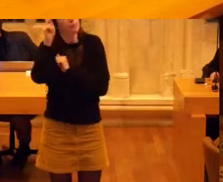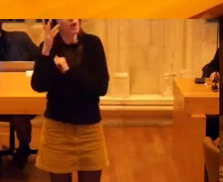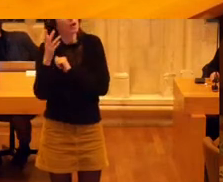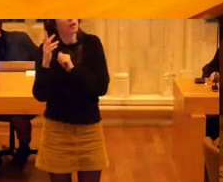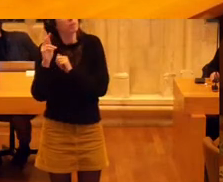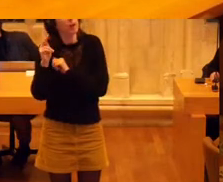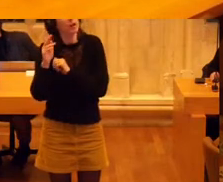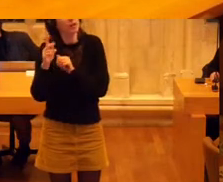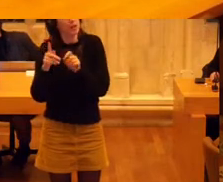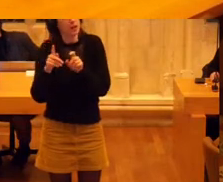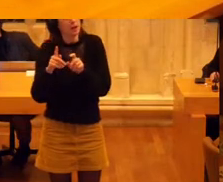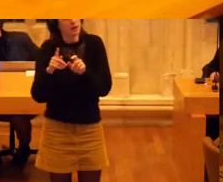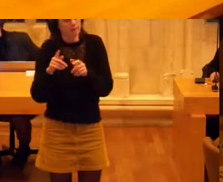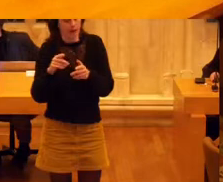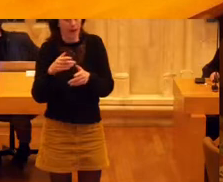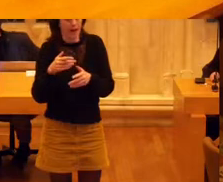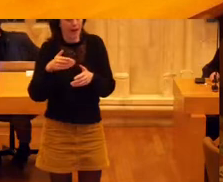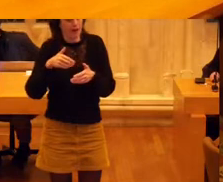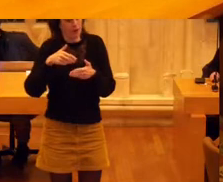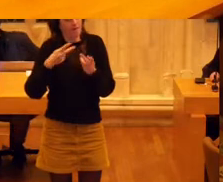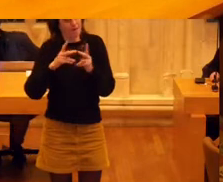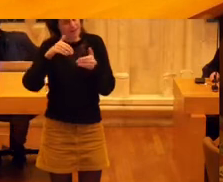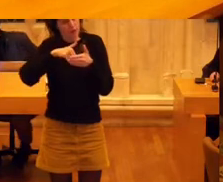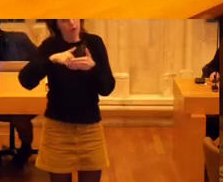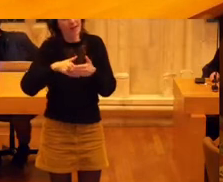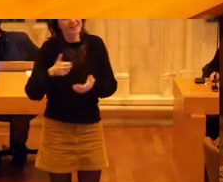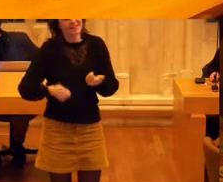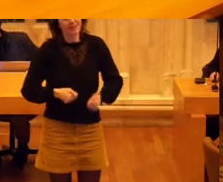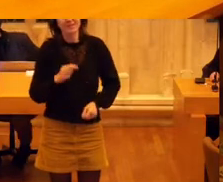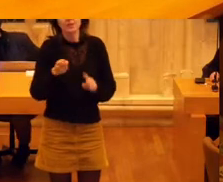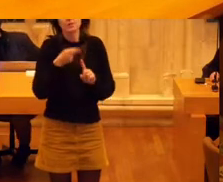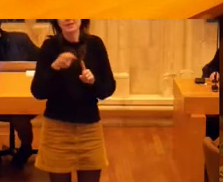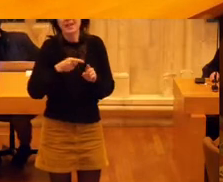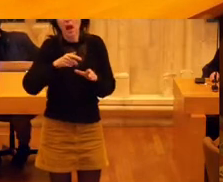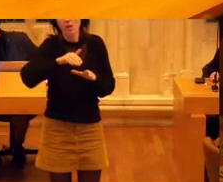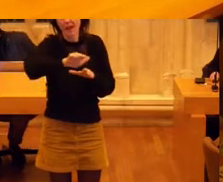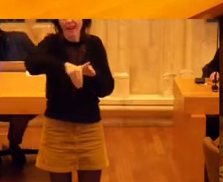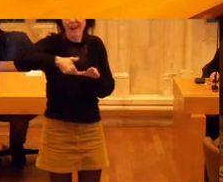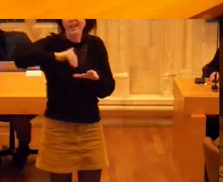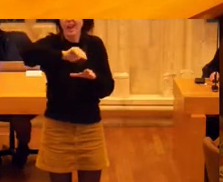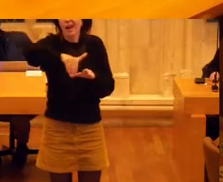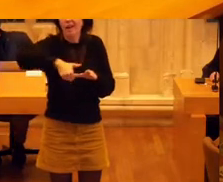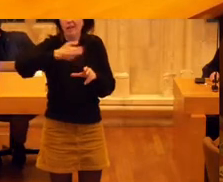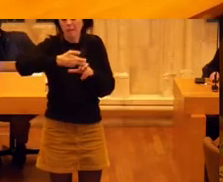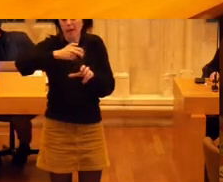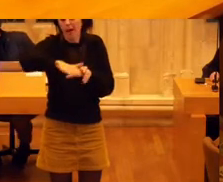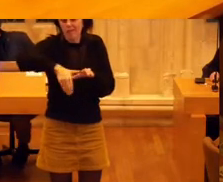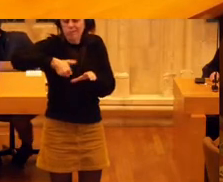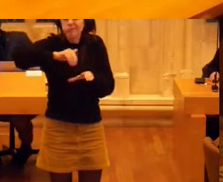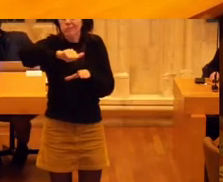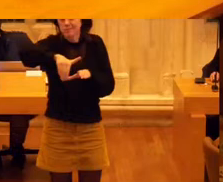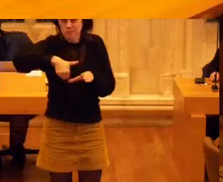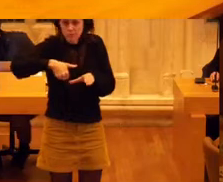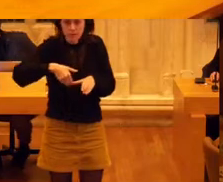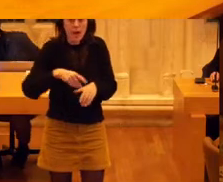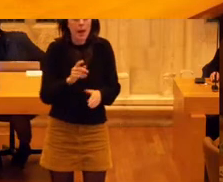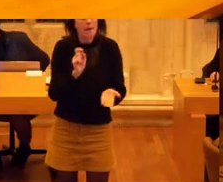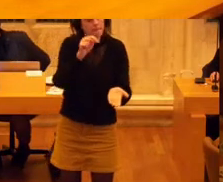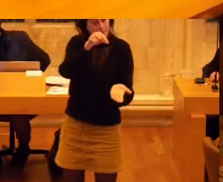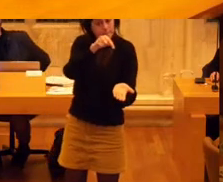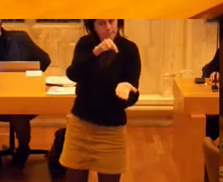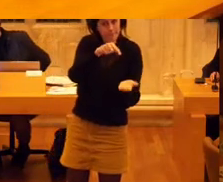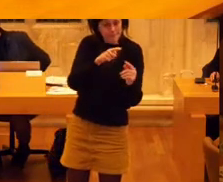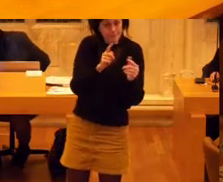à avoir en son sein un service des carrières. Et donc cet endroit précisément n'était pas répertorié parmi